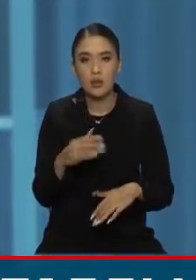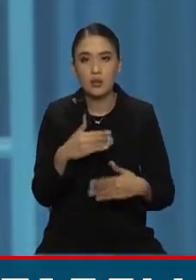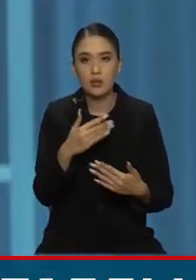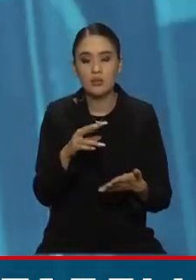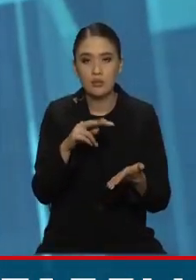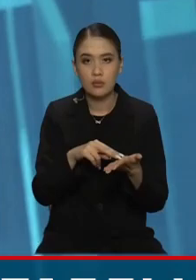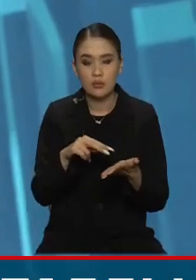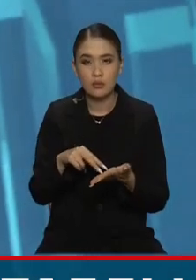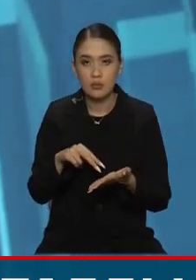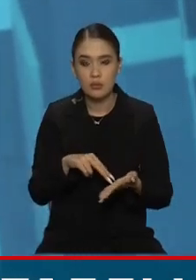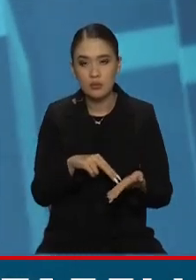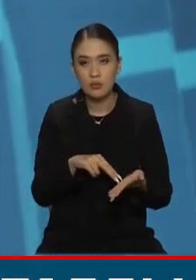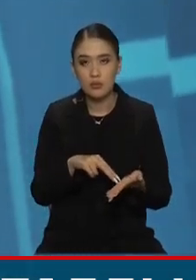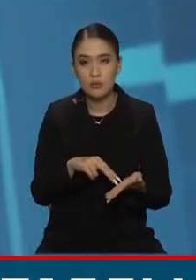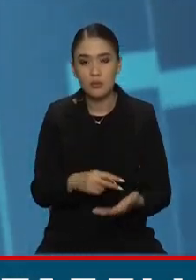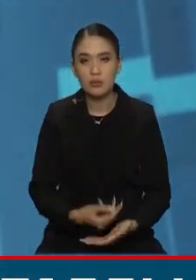бағалары